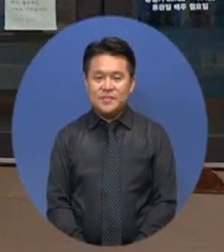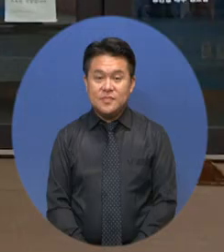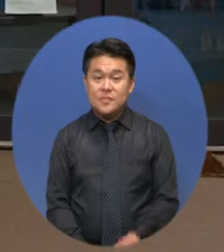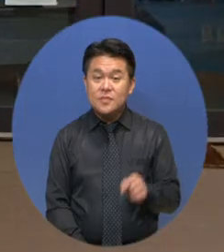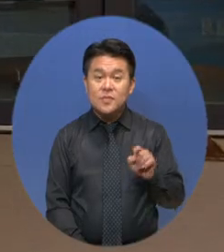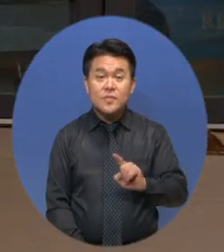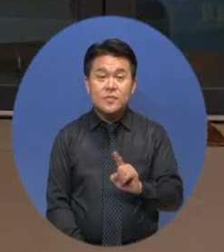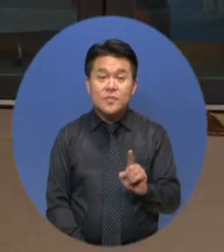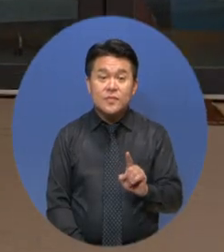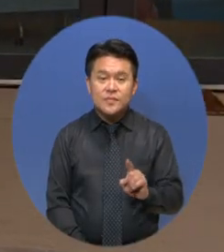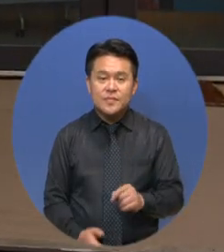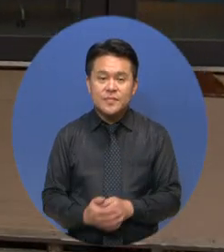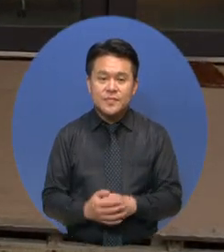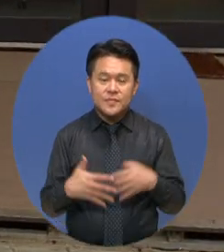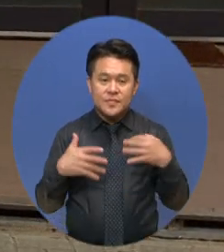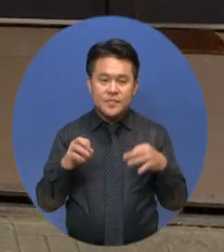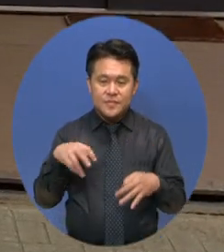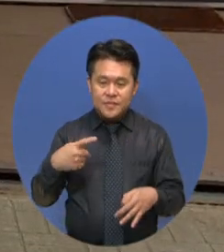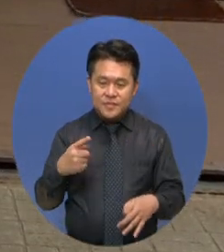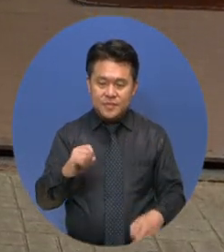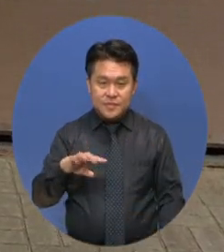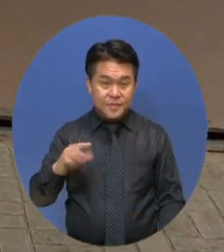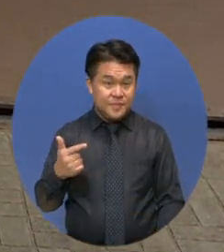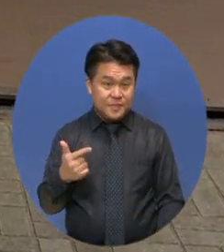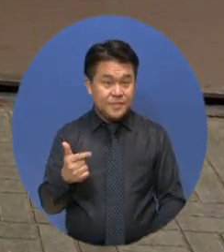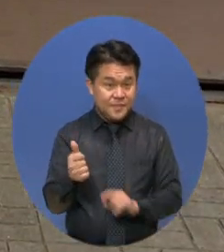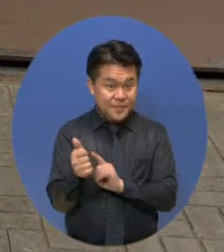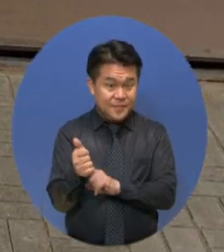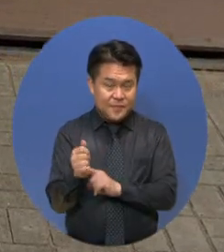이곳은 김승진 항해사가 209일,